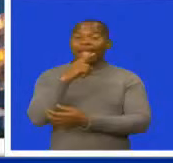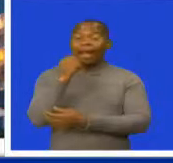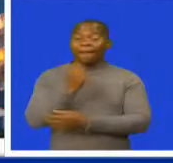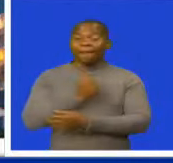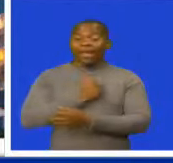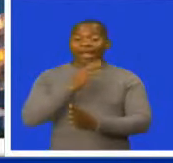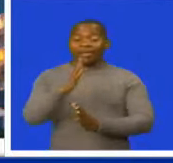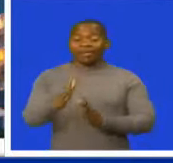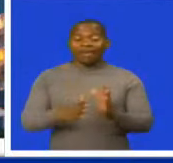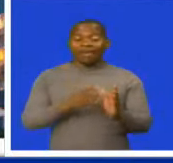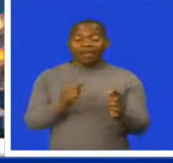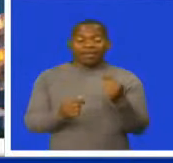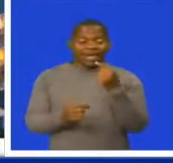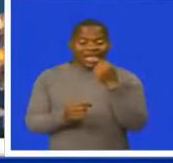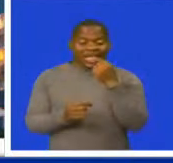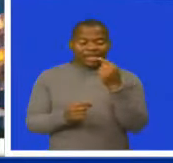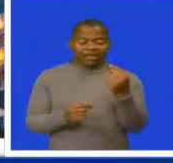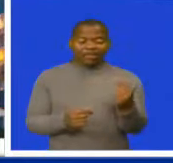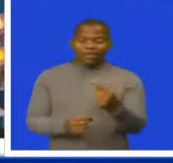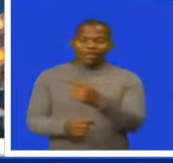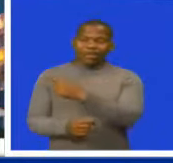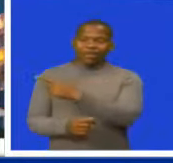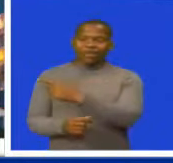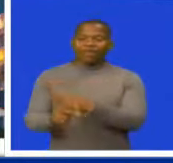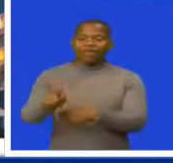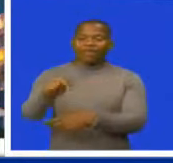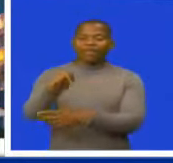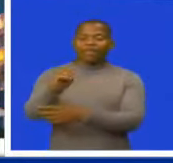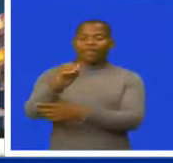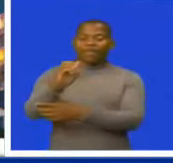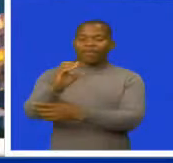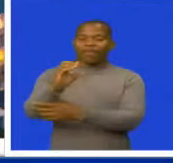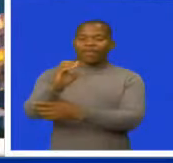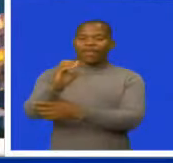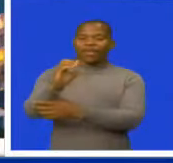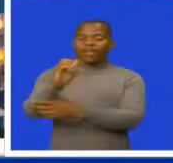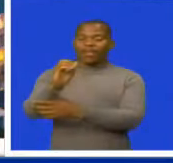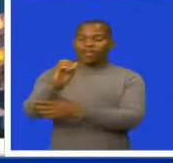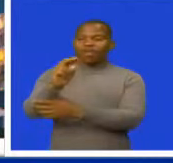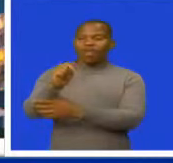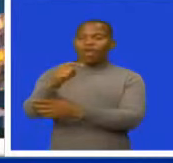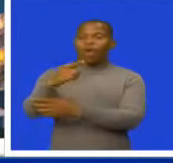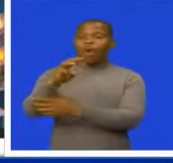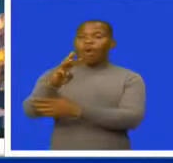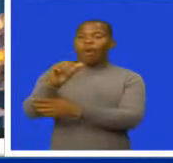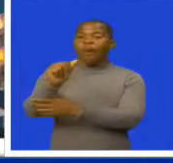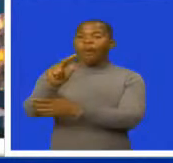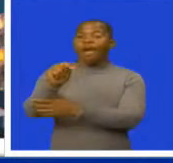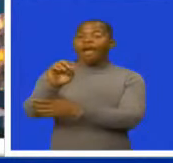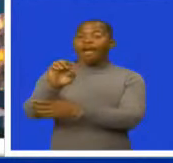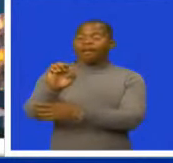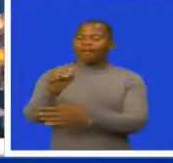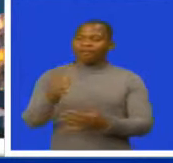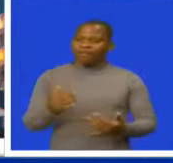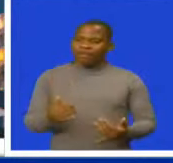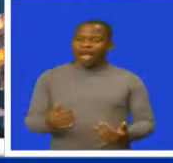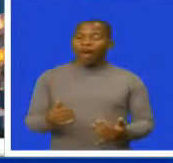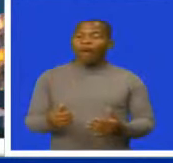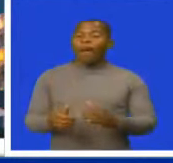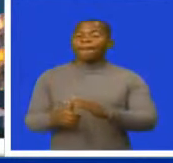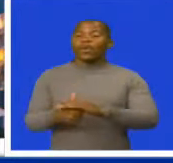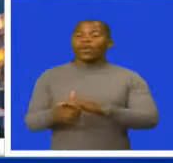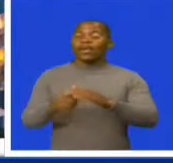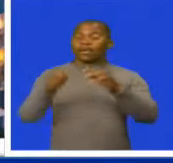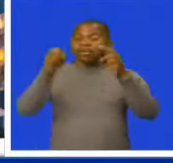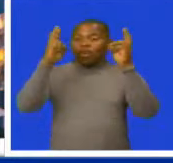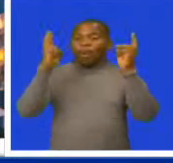TV sibuko samaswati libito lami ngengusani boy ngokancongwana ngihambi ngedva nginazama wakanzimanze asingene kito ke tindzaba masotla mahle sibuke